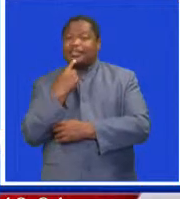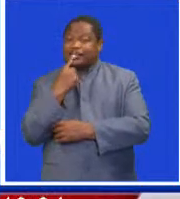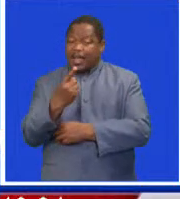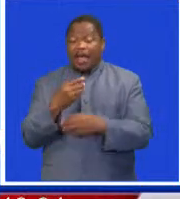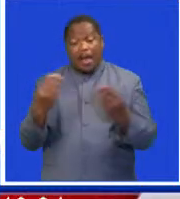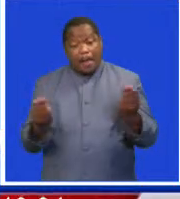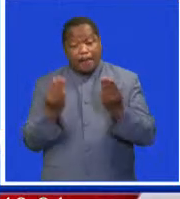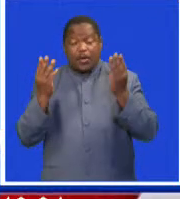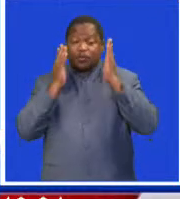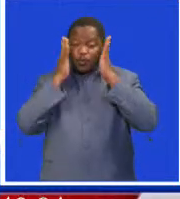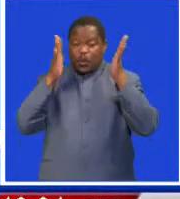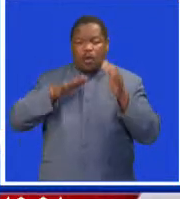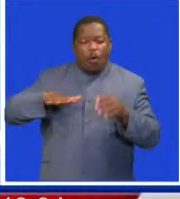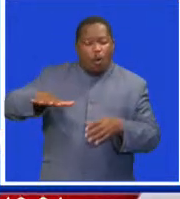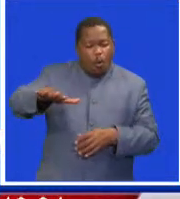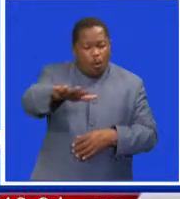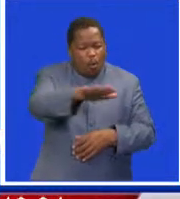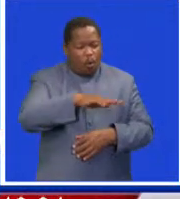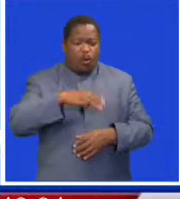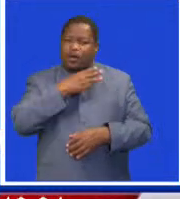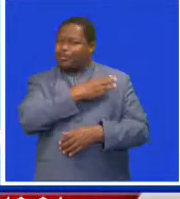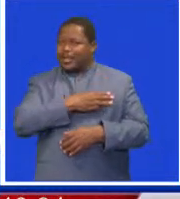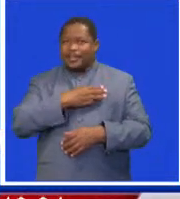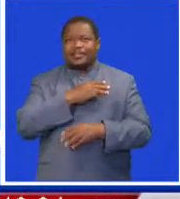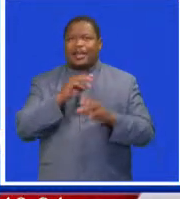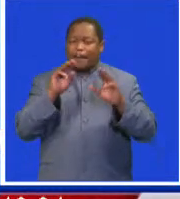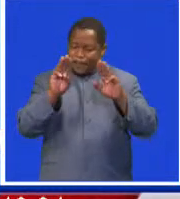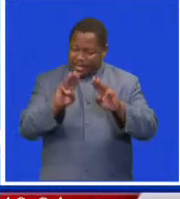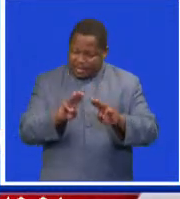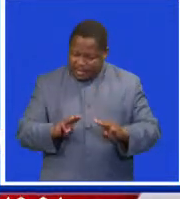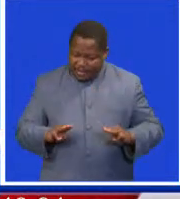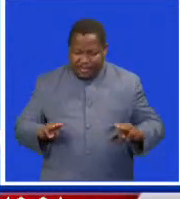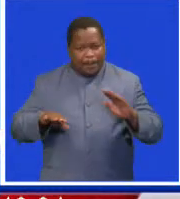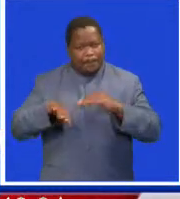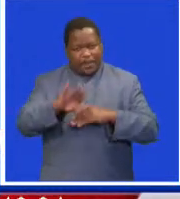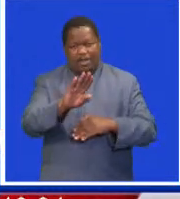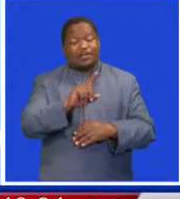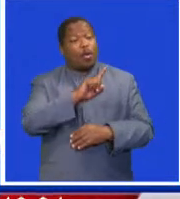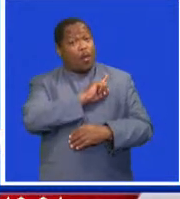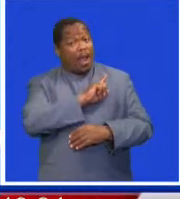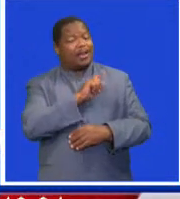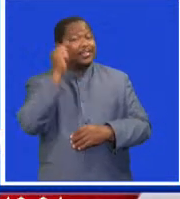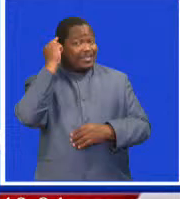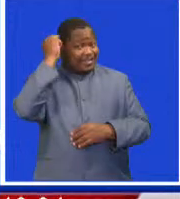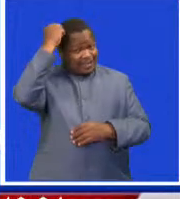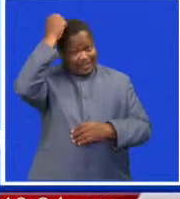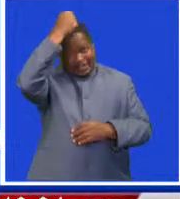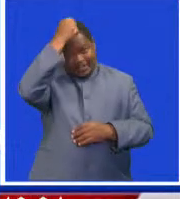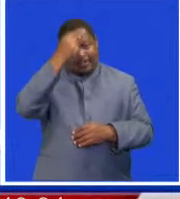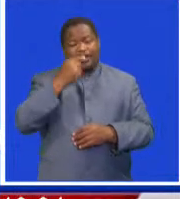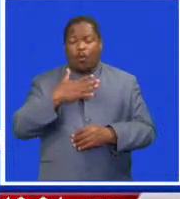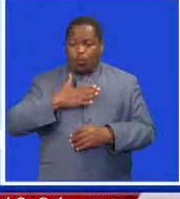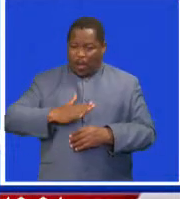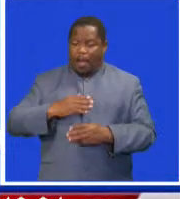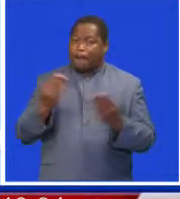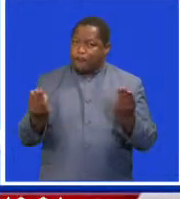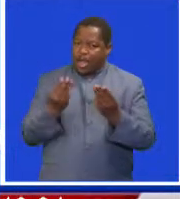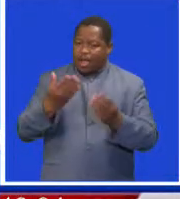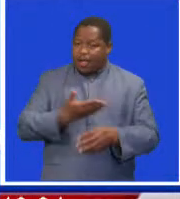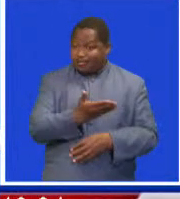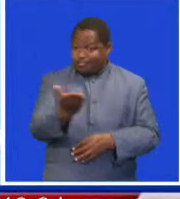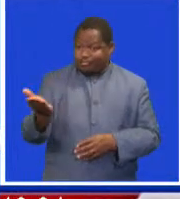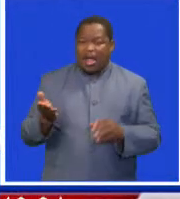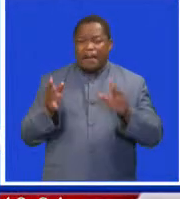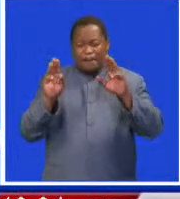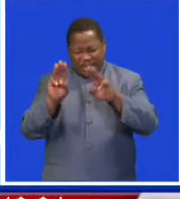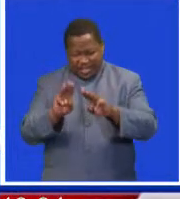ngaso sonke isikhathi kuthi uma ngabe kunenfo civil esingayintela ibhubu yemhlaba ukuthi live libe nekuthula ubekuse umfana nenkosi kuthuma nekthula